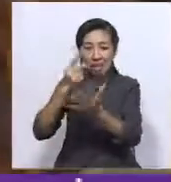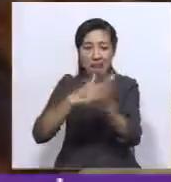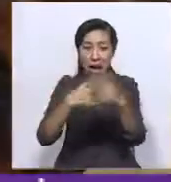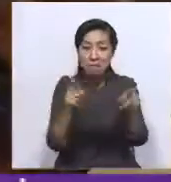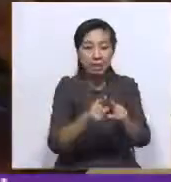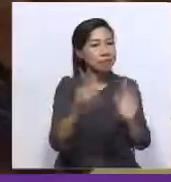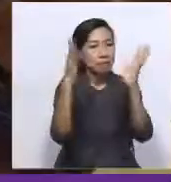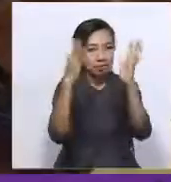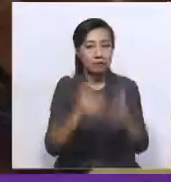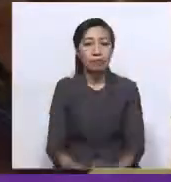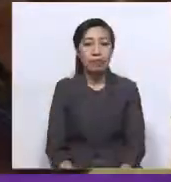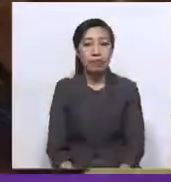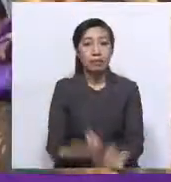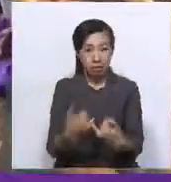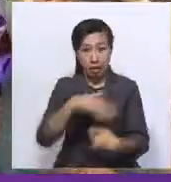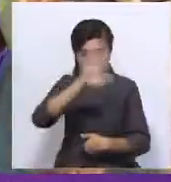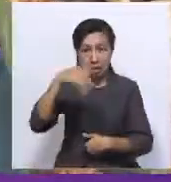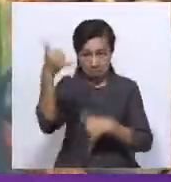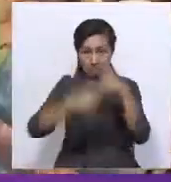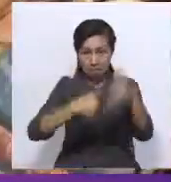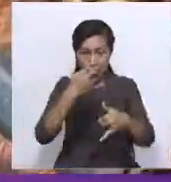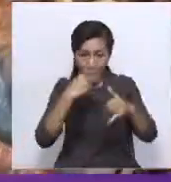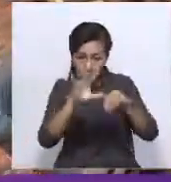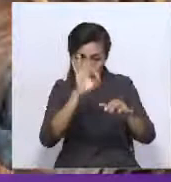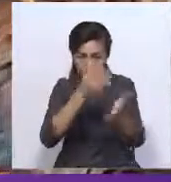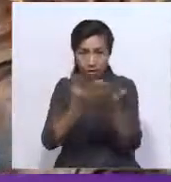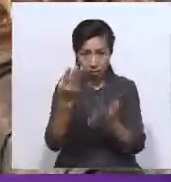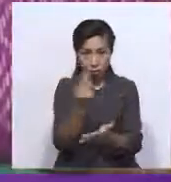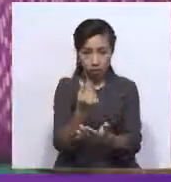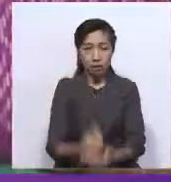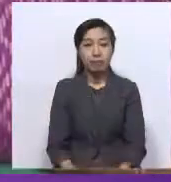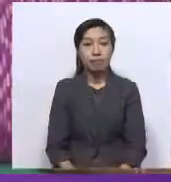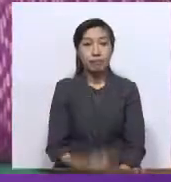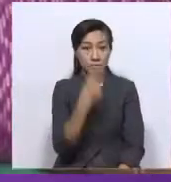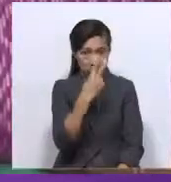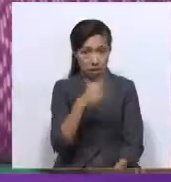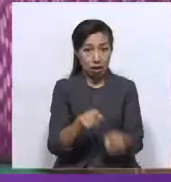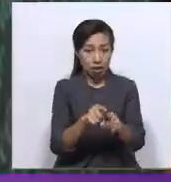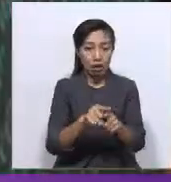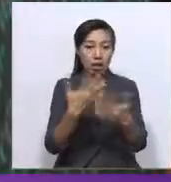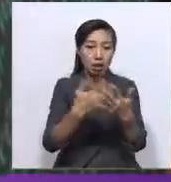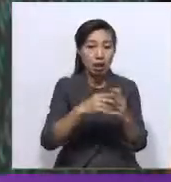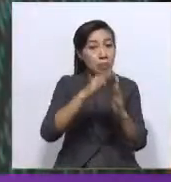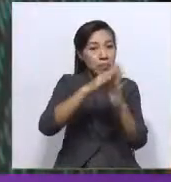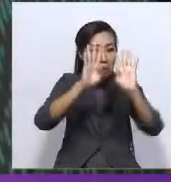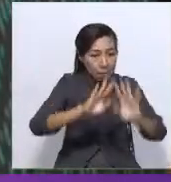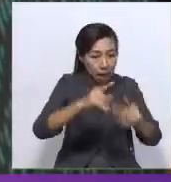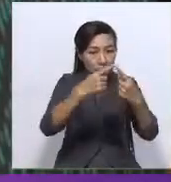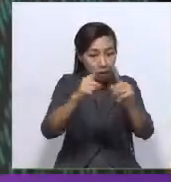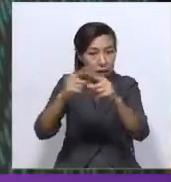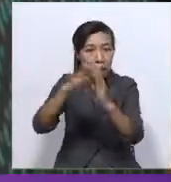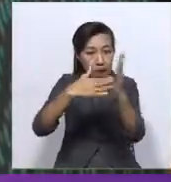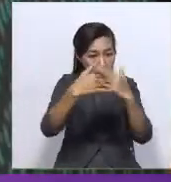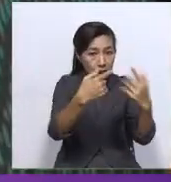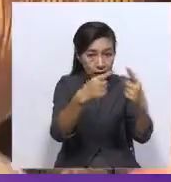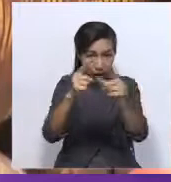่ ะ ครับ ซึ่งต้องรีบมาเลือกชมกันนะคะ นี่ค่ะคุณผู้ชมมีจำนวนจำกัดด้วยนะครับแต่ละลายแต่ละสี